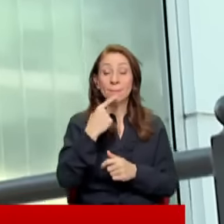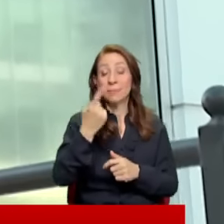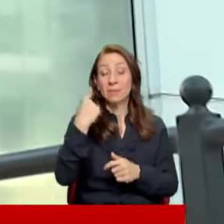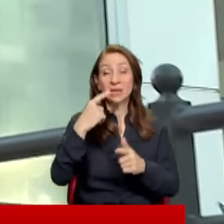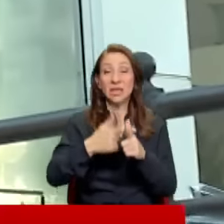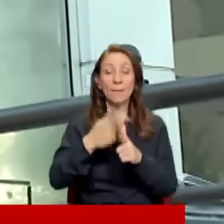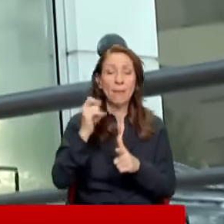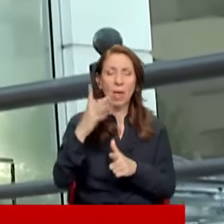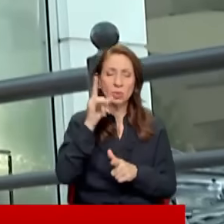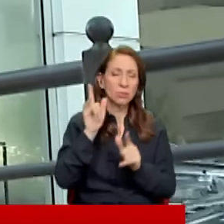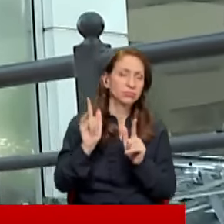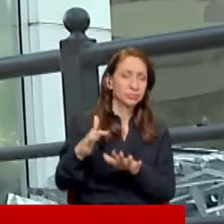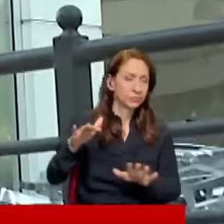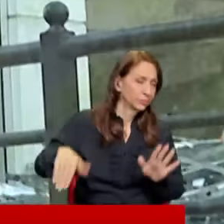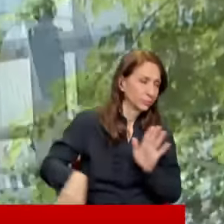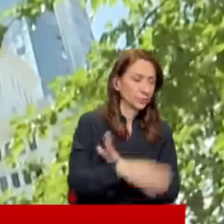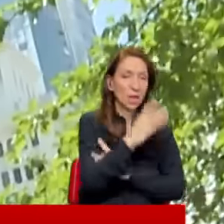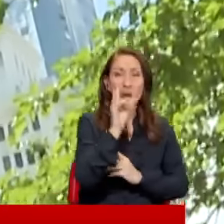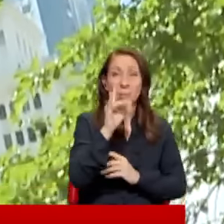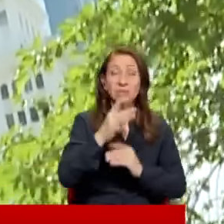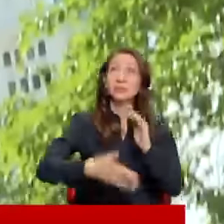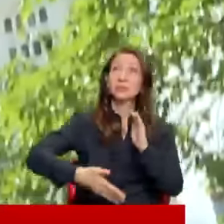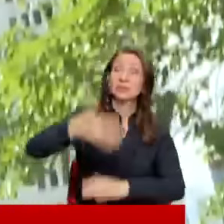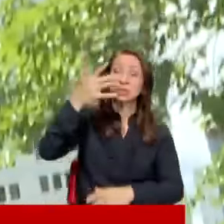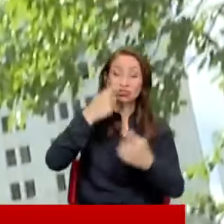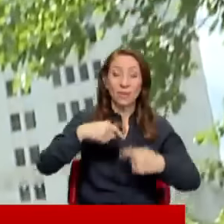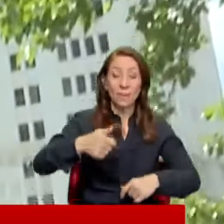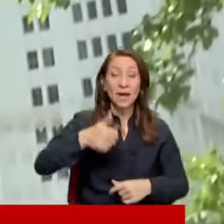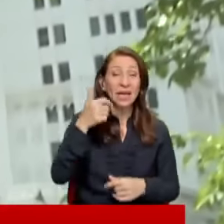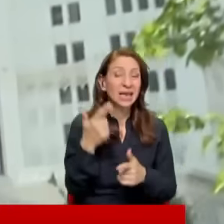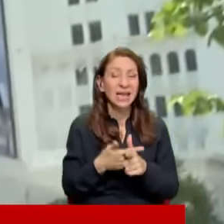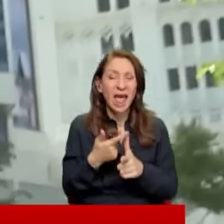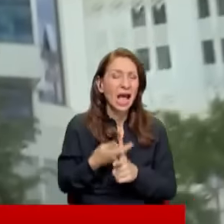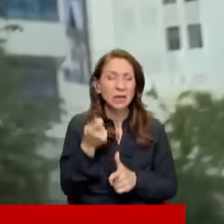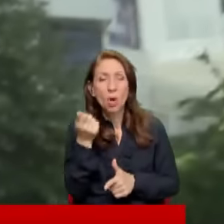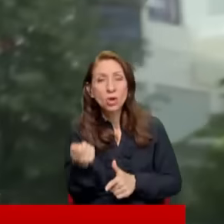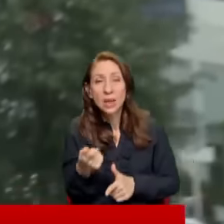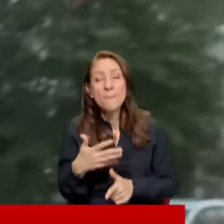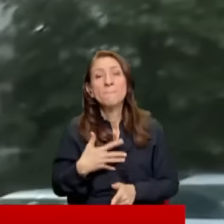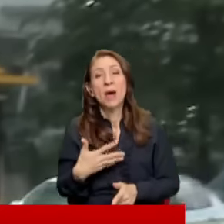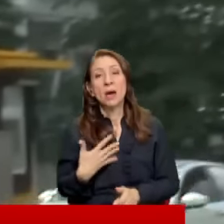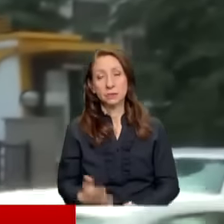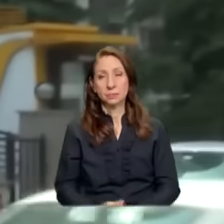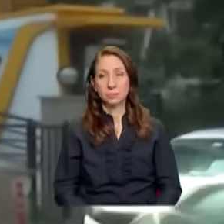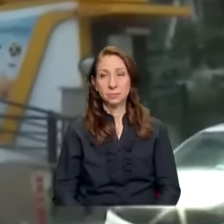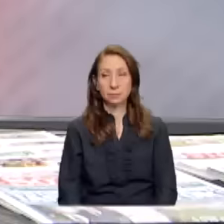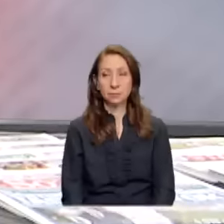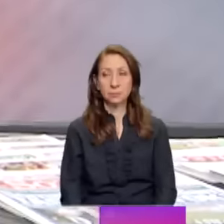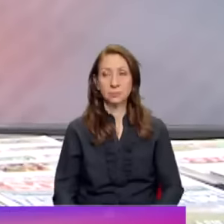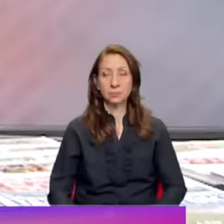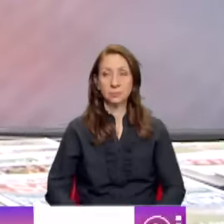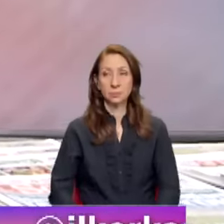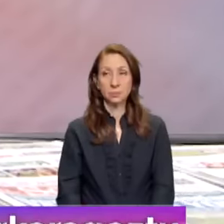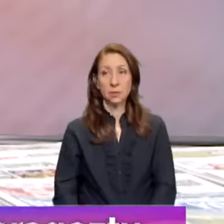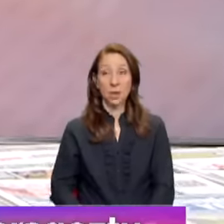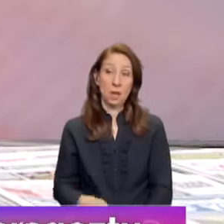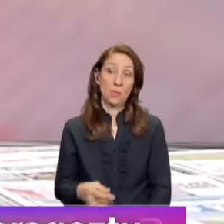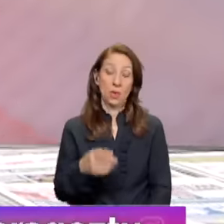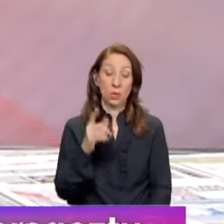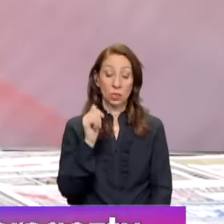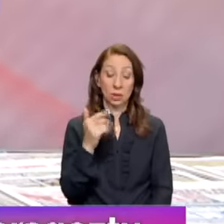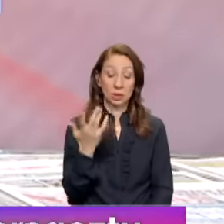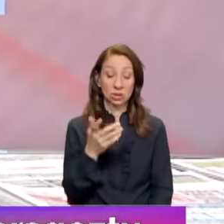önce kirası pahalı olduğu için çıktığı 15 katlı binaya çevre Bakanlığının Ne kadar kira ödeyeceği de merak konusu ama yine o